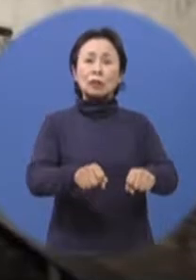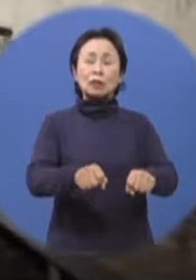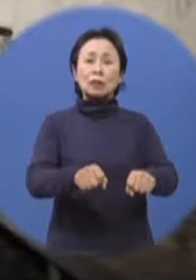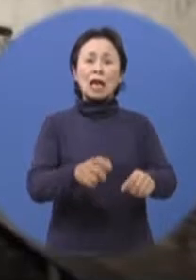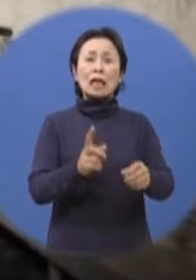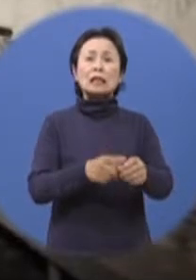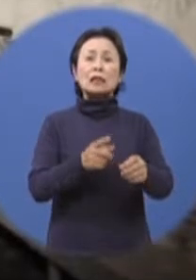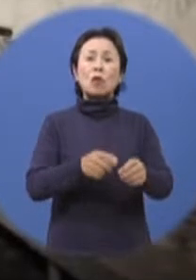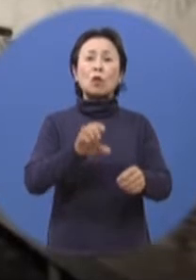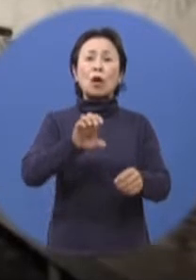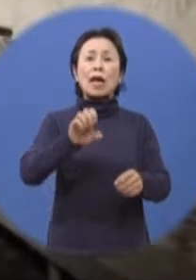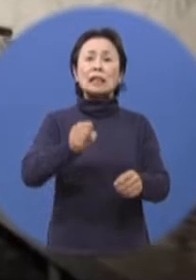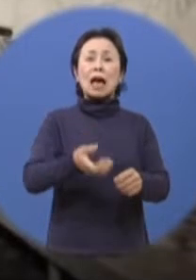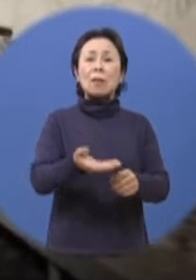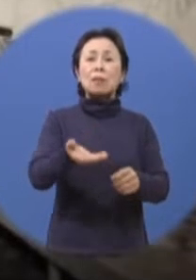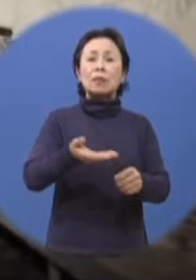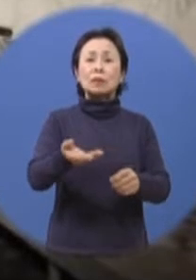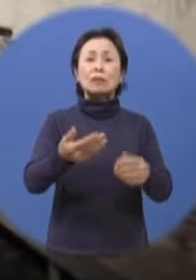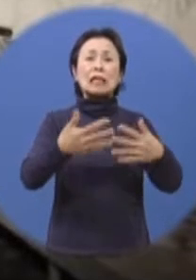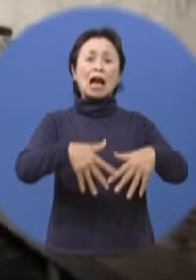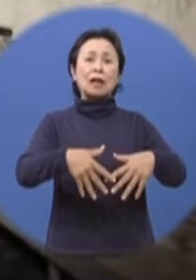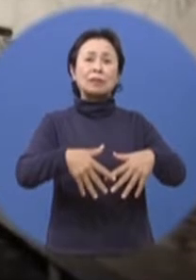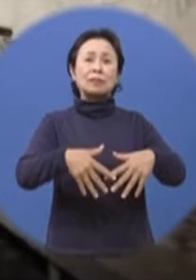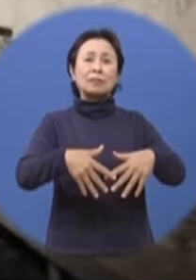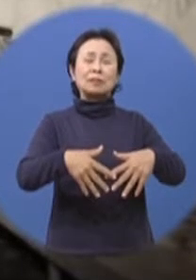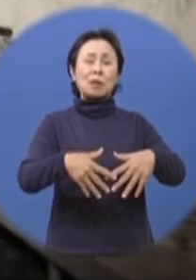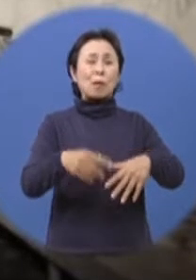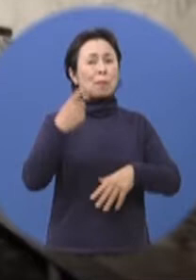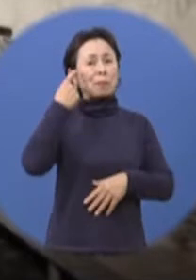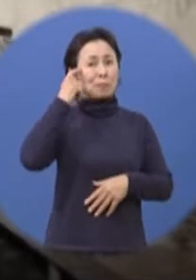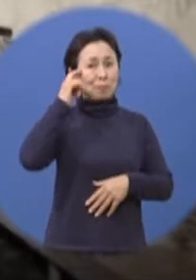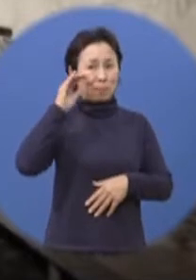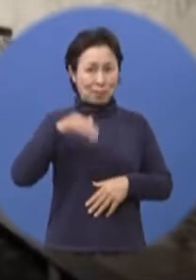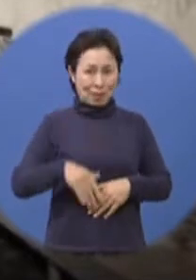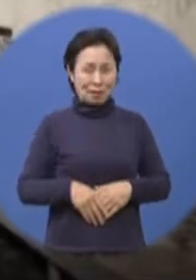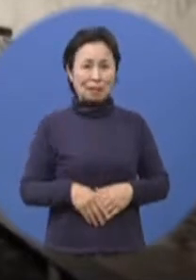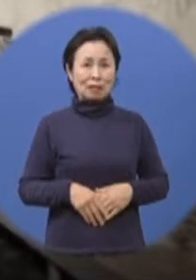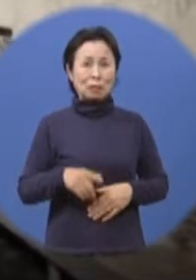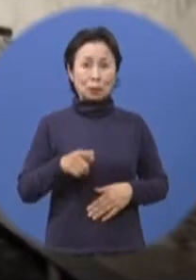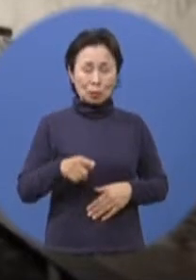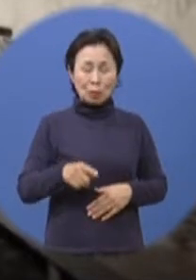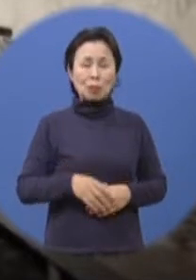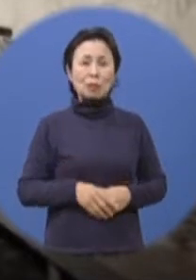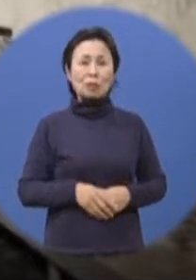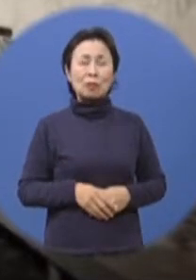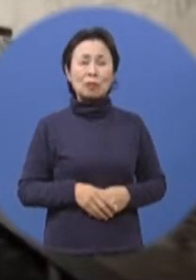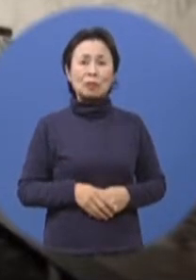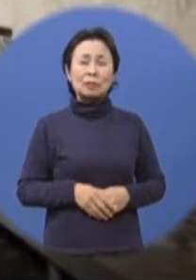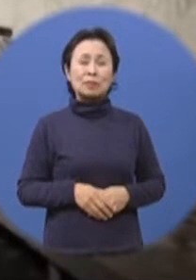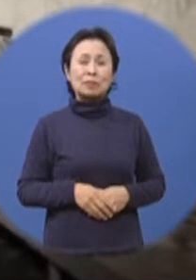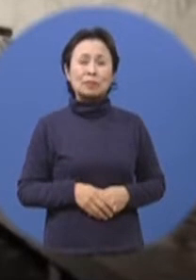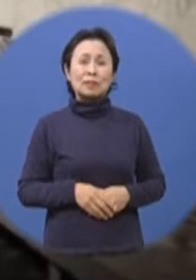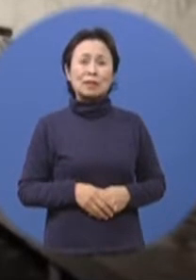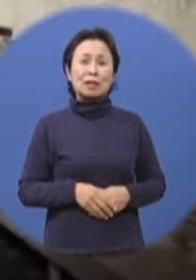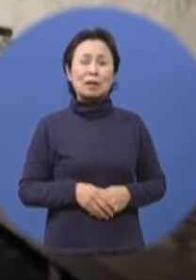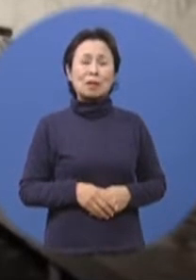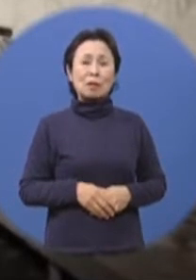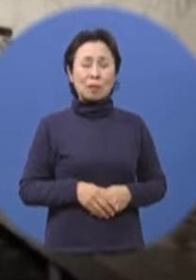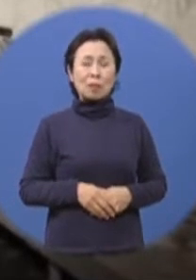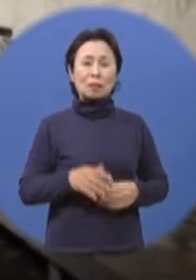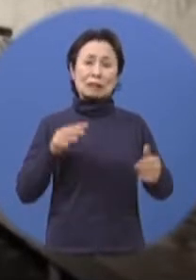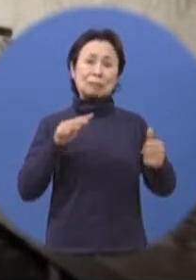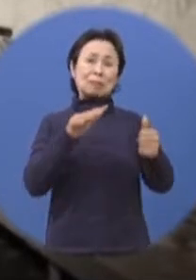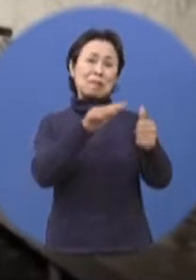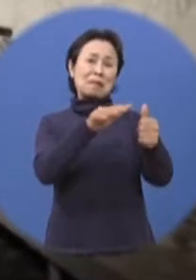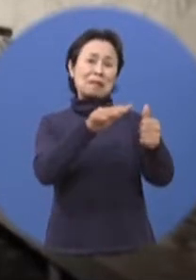よさぁ sr ギーデザインはいはいそれがまあ非常にまああの移りさんとが平成た人気